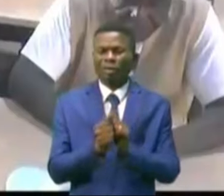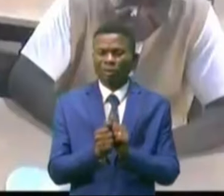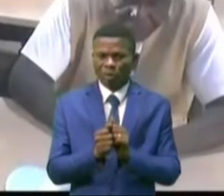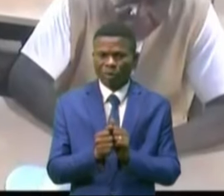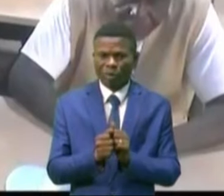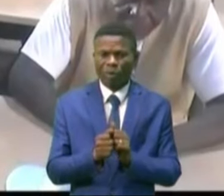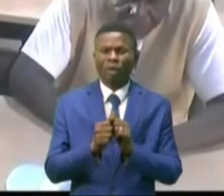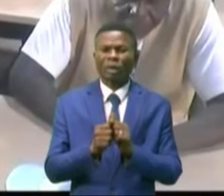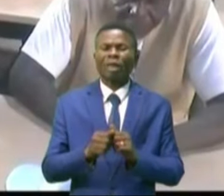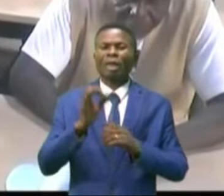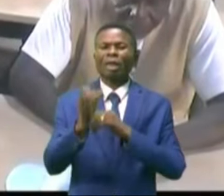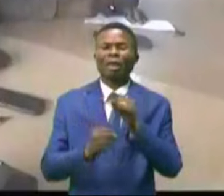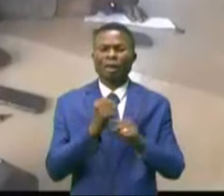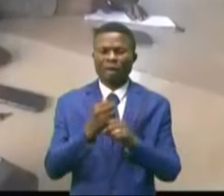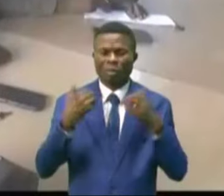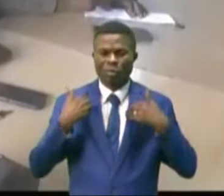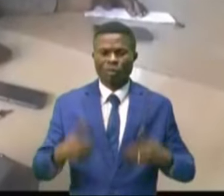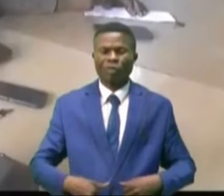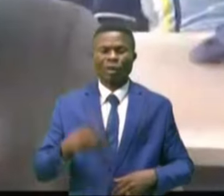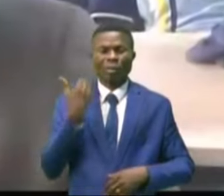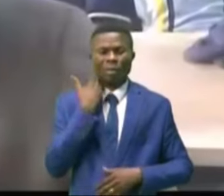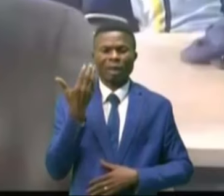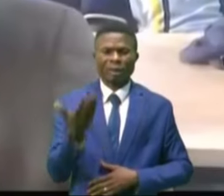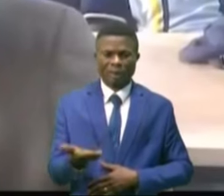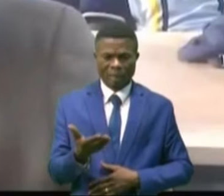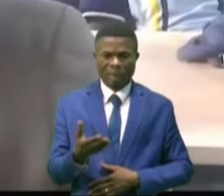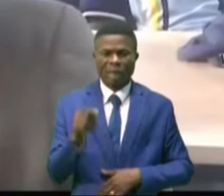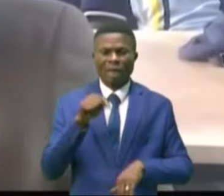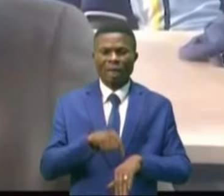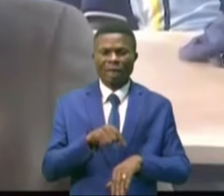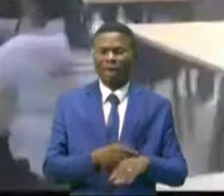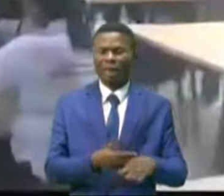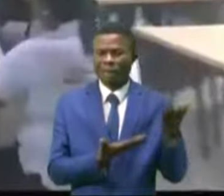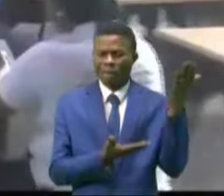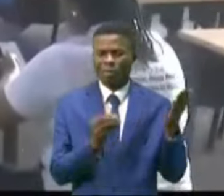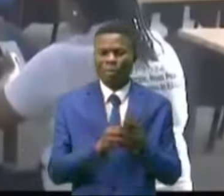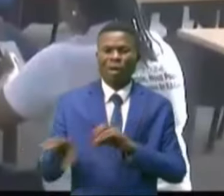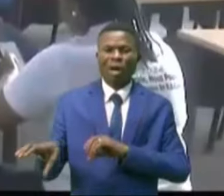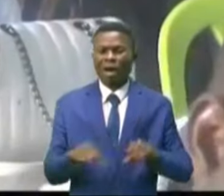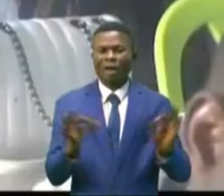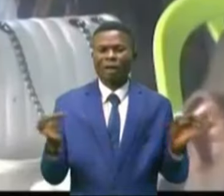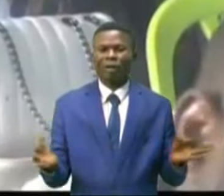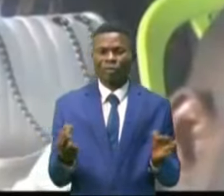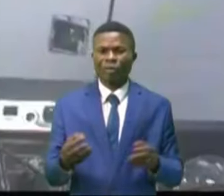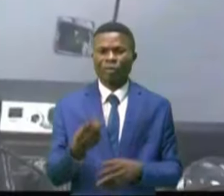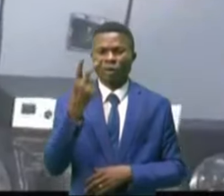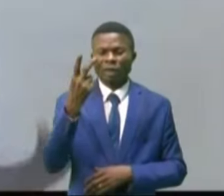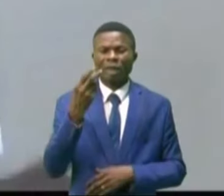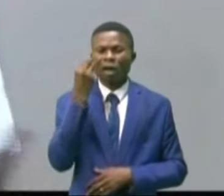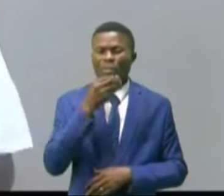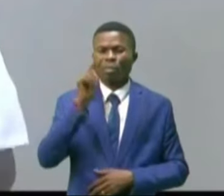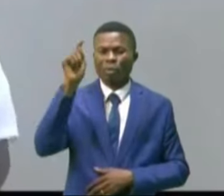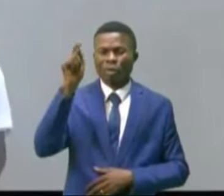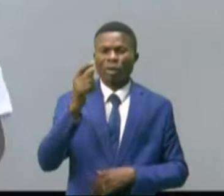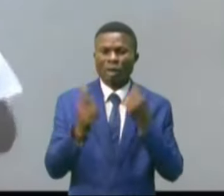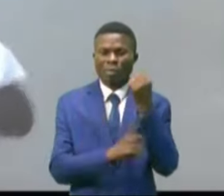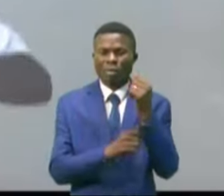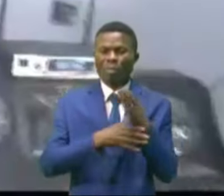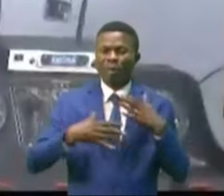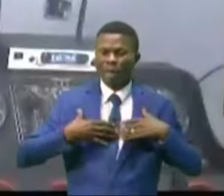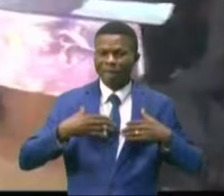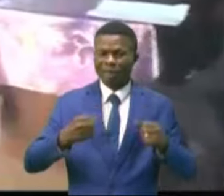et internationales pour cette cause. Un autre temps fort qui a marqué cette cérémonie, c'est les deux témoignages de personnes guéries